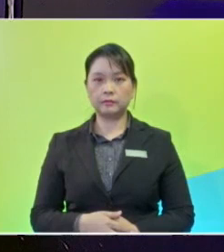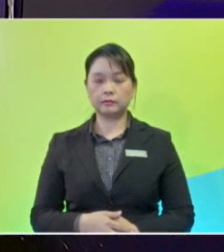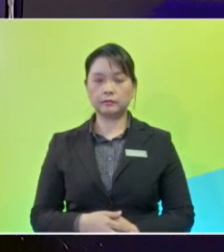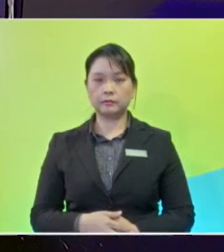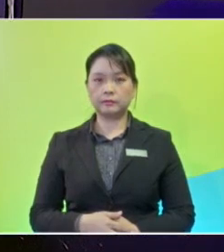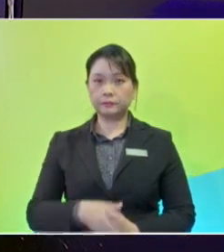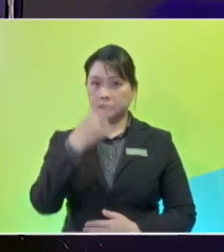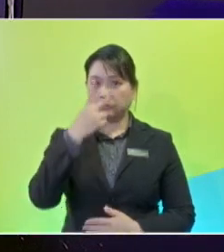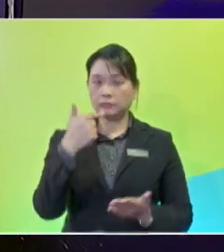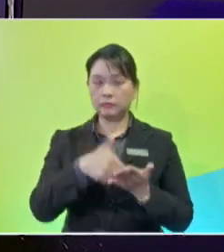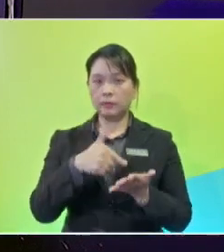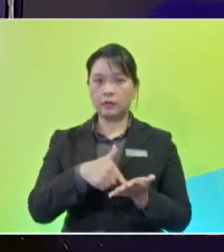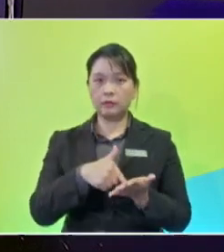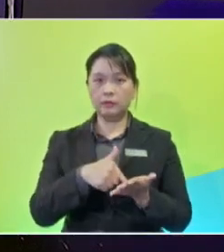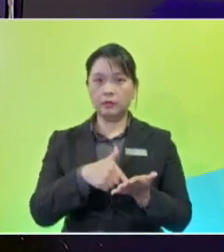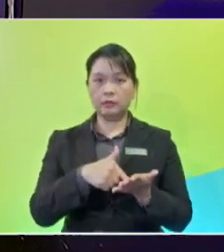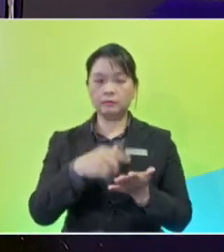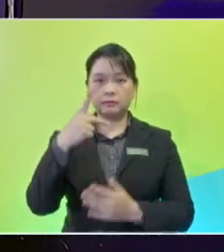ajiba ini yaitu